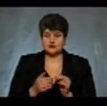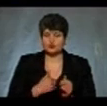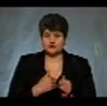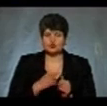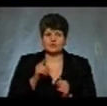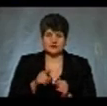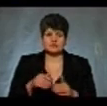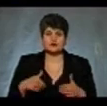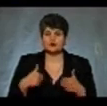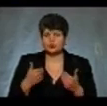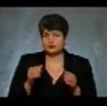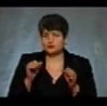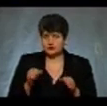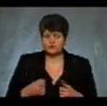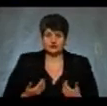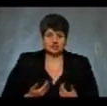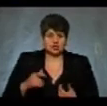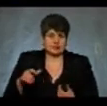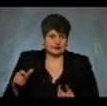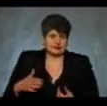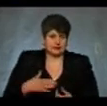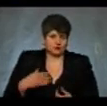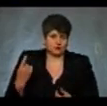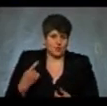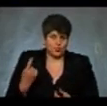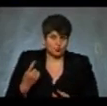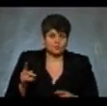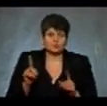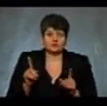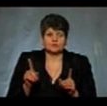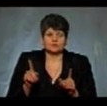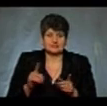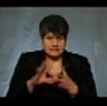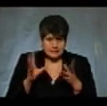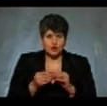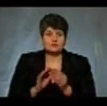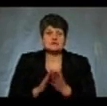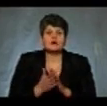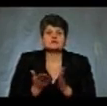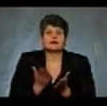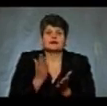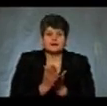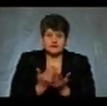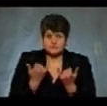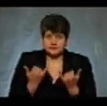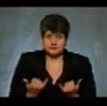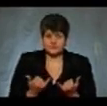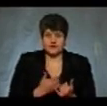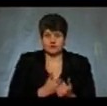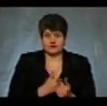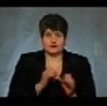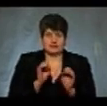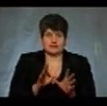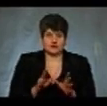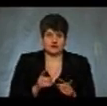щоб ви звернулися, можливо, до жителів нашого краю з приводу загалом ситуації, яку ми маємо, і також добровільної здачі